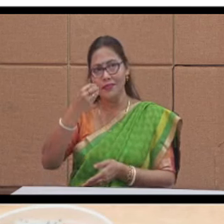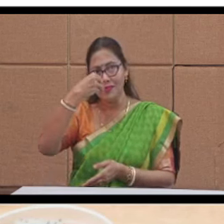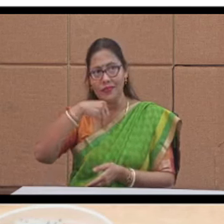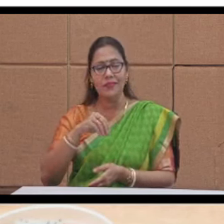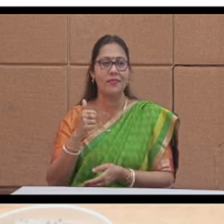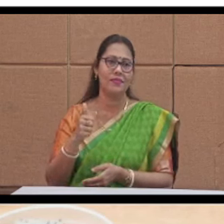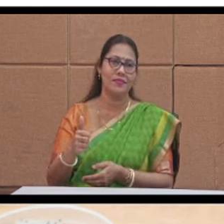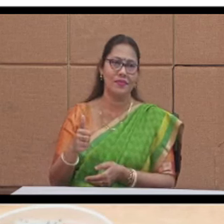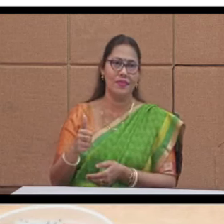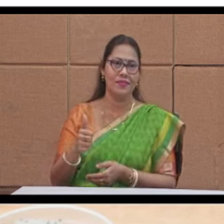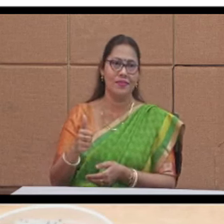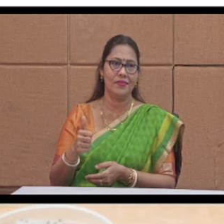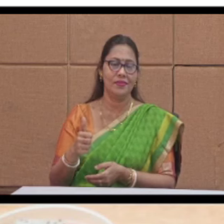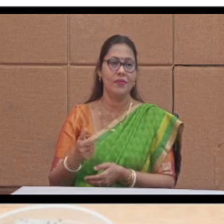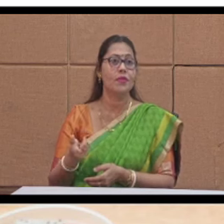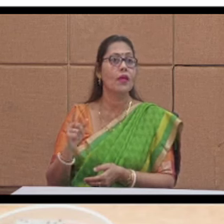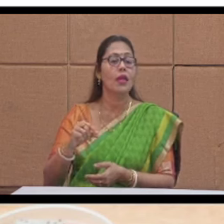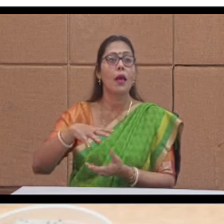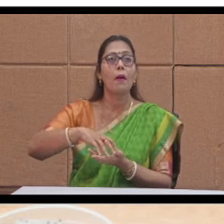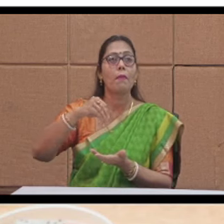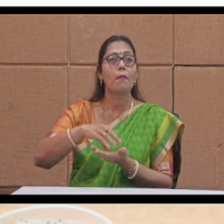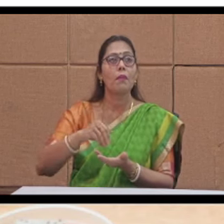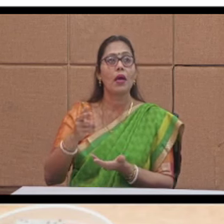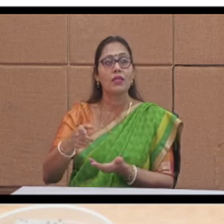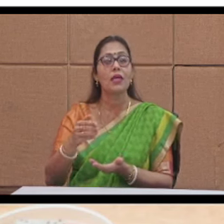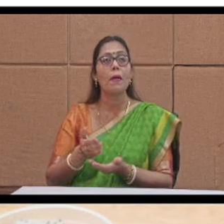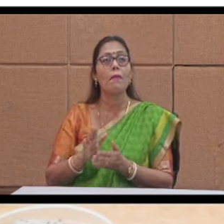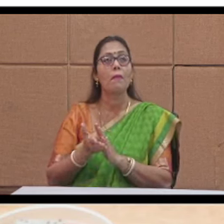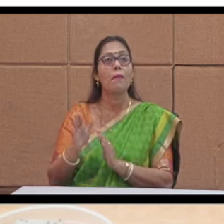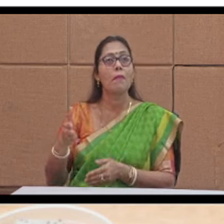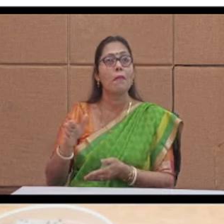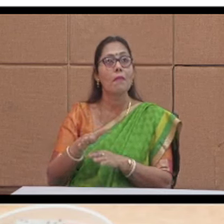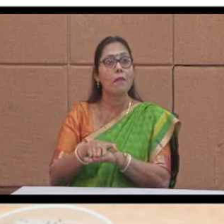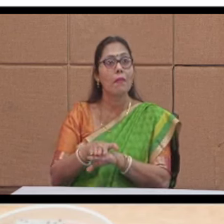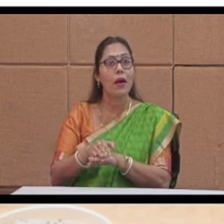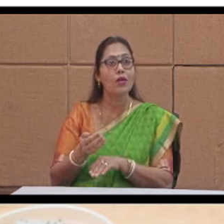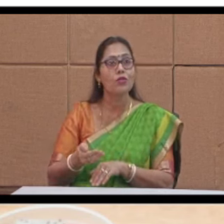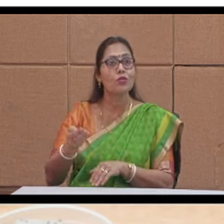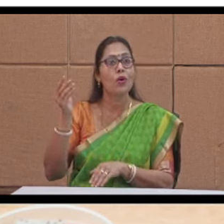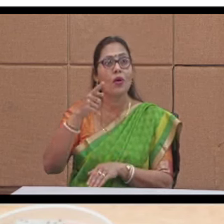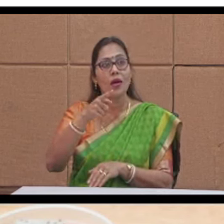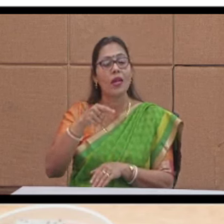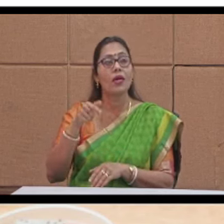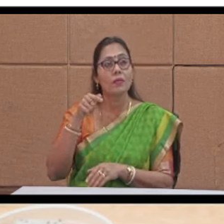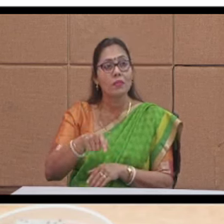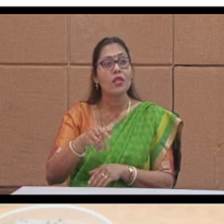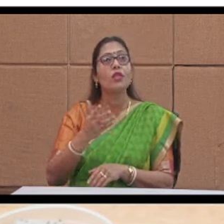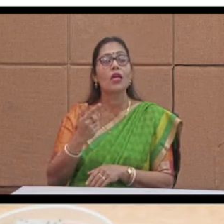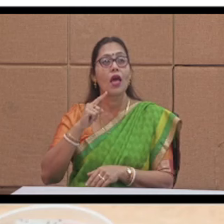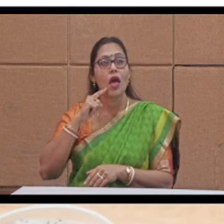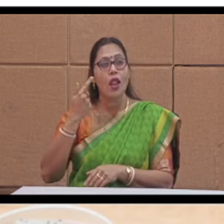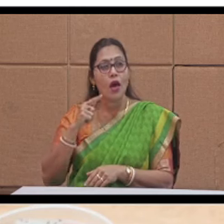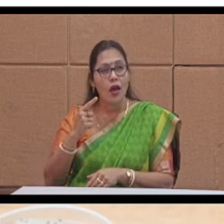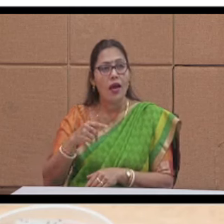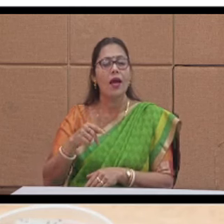করে খেয়ে ফেলছো ভাতের সঙ্গে মাছের ঝোল খাবে দেখো তাই ওই ঝোলের মধ্যেও